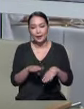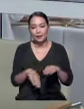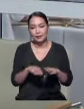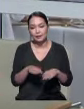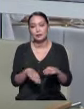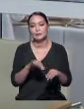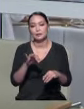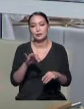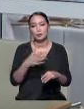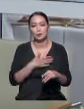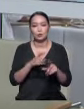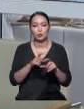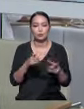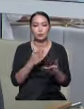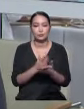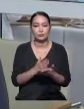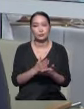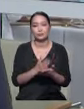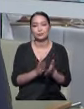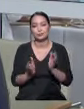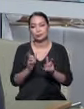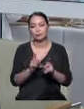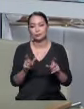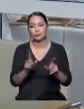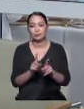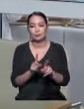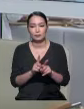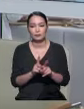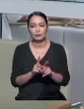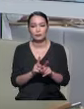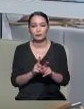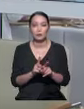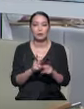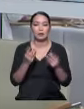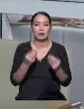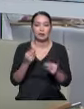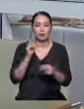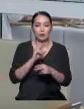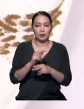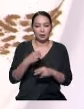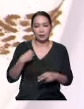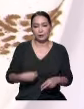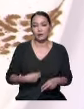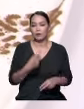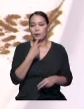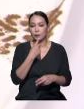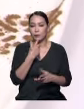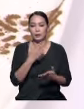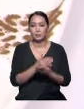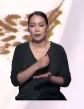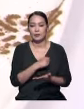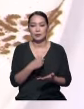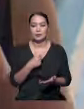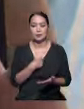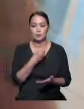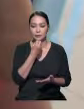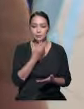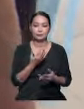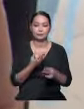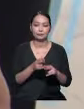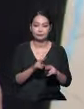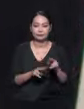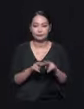нас в школах города есть двух школах с углубленным изучением французского языка. И самое хорошее и позитивное